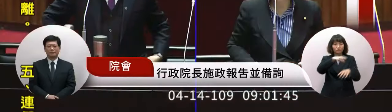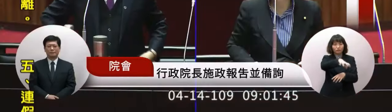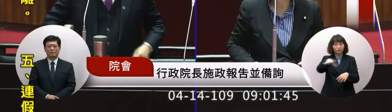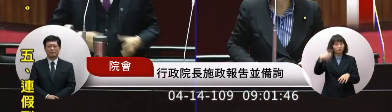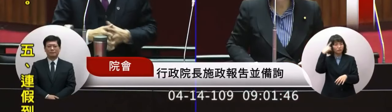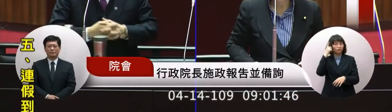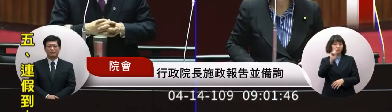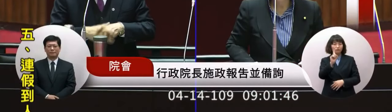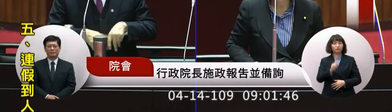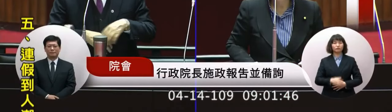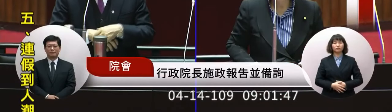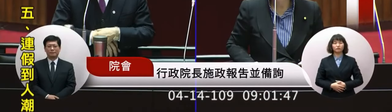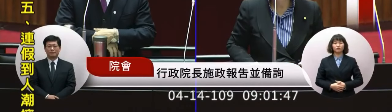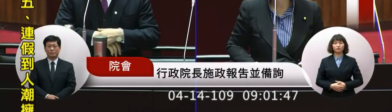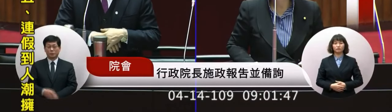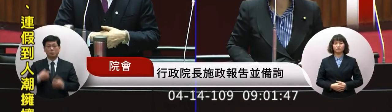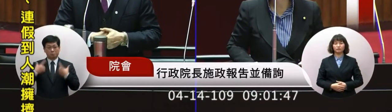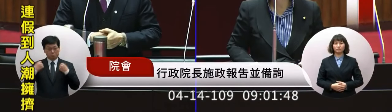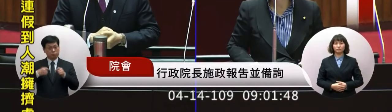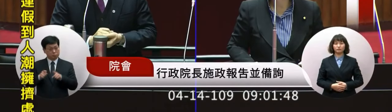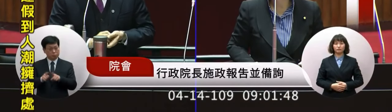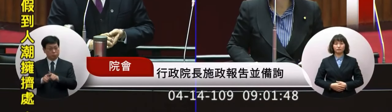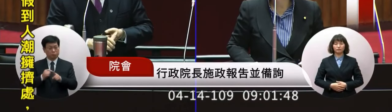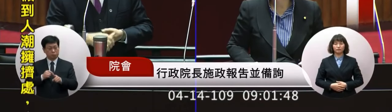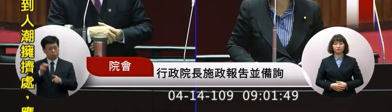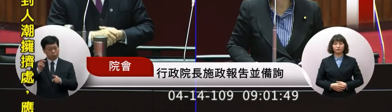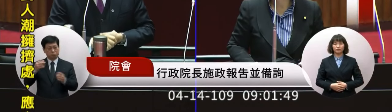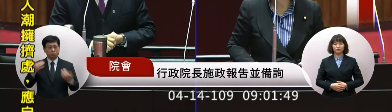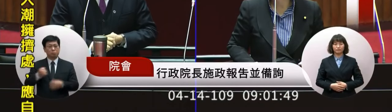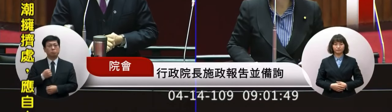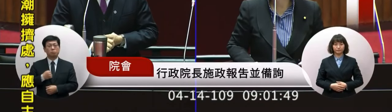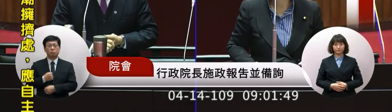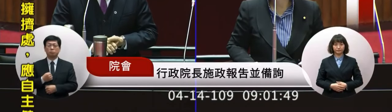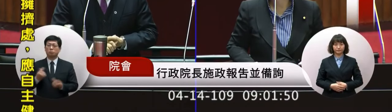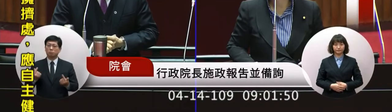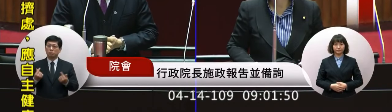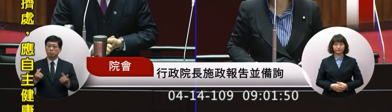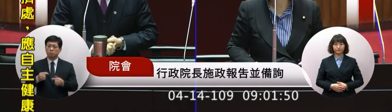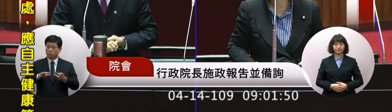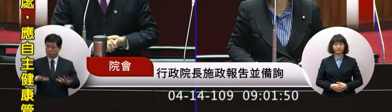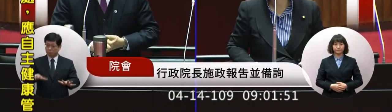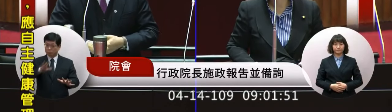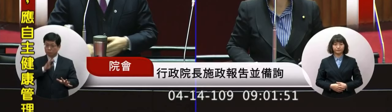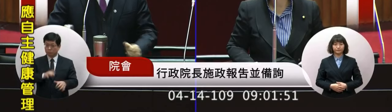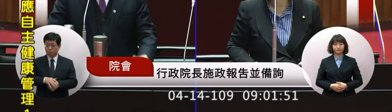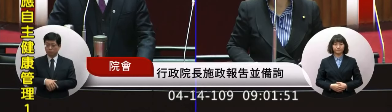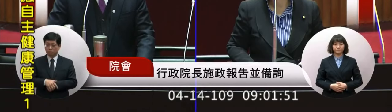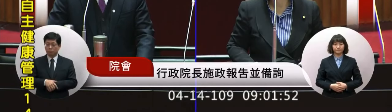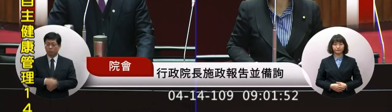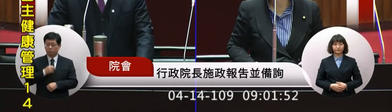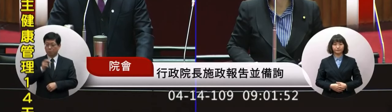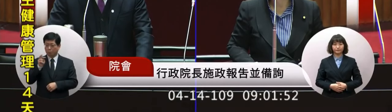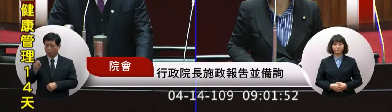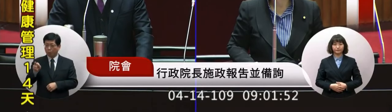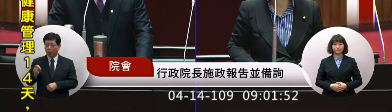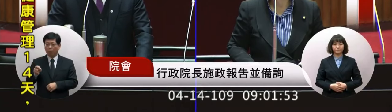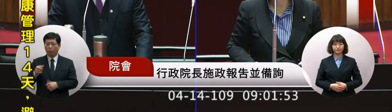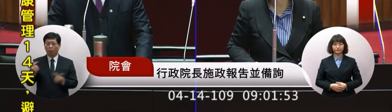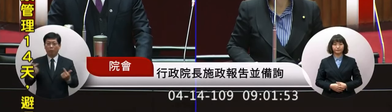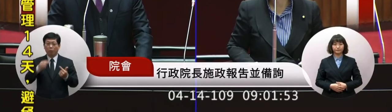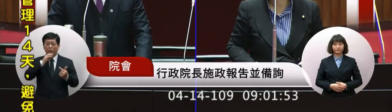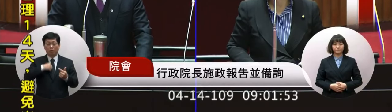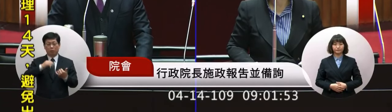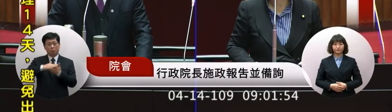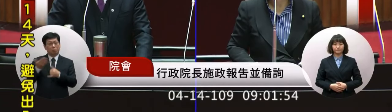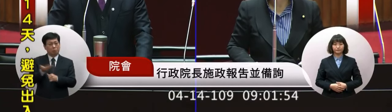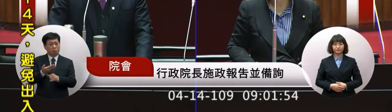所？ 哦，我们一般都非常清楚，有像这一次，我们看到这个清明年